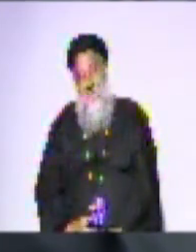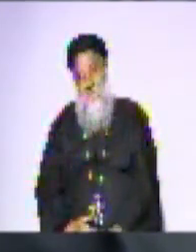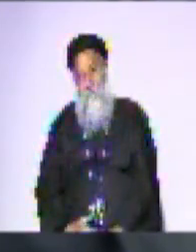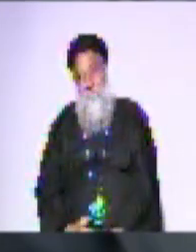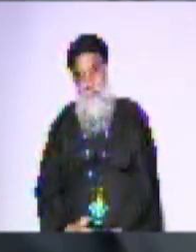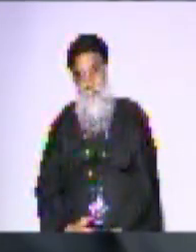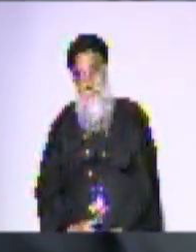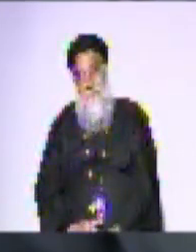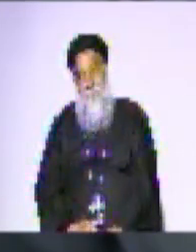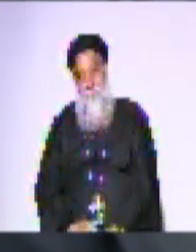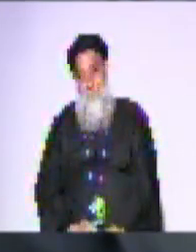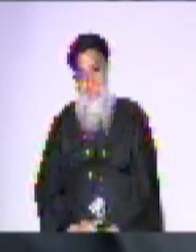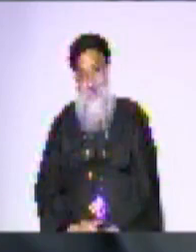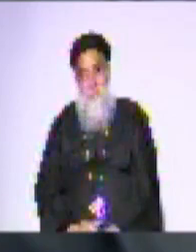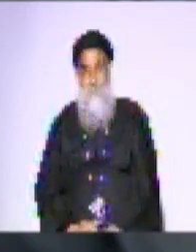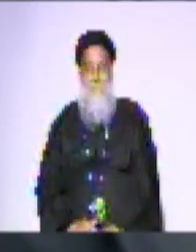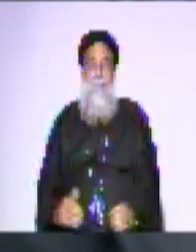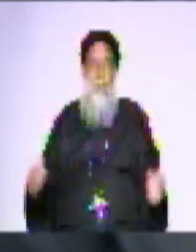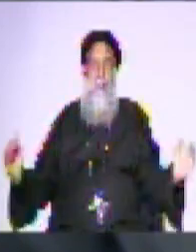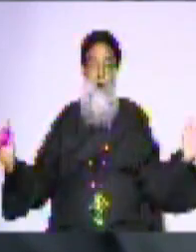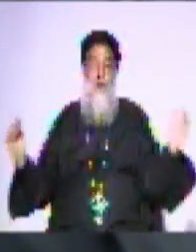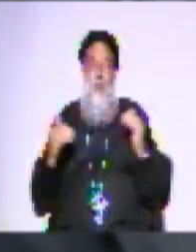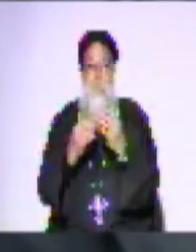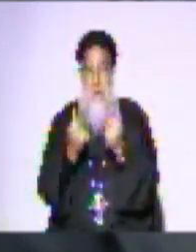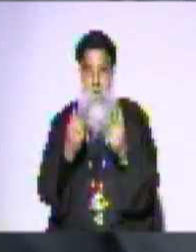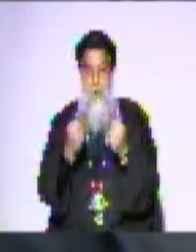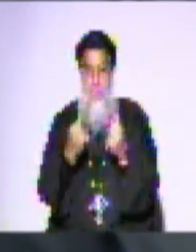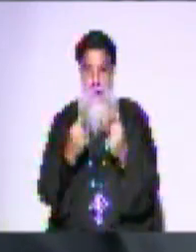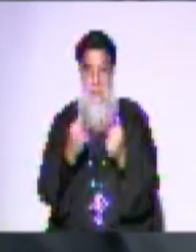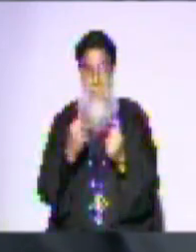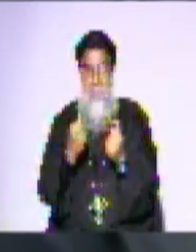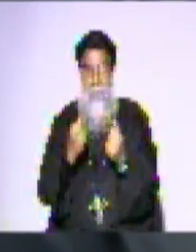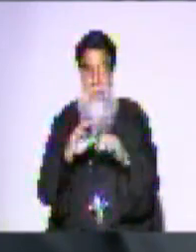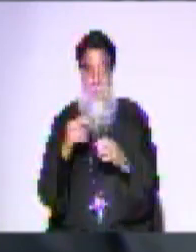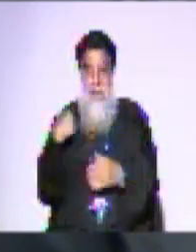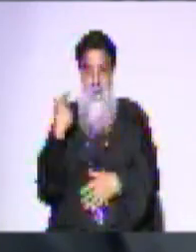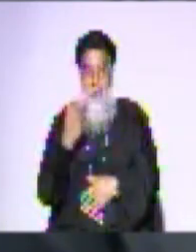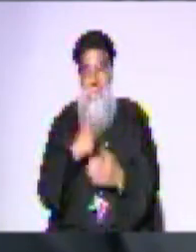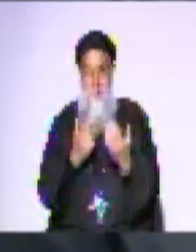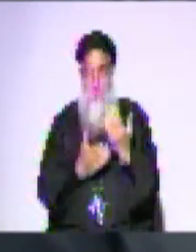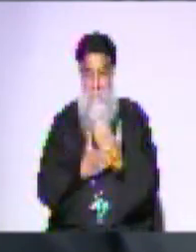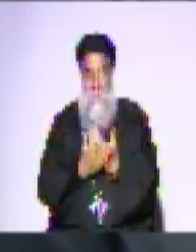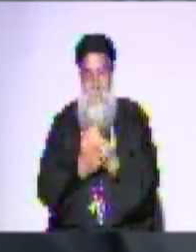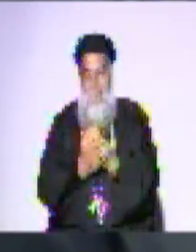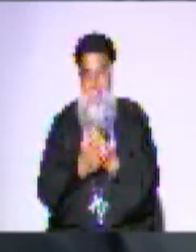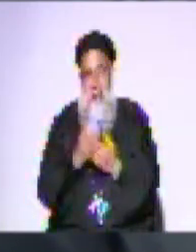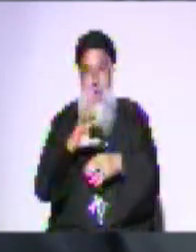طيب يوم الأربعاء يا سيدنا فصل الإنجيل بتاع القداس من معلمنا لوقا إصحاح 11